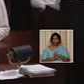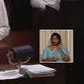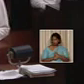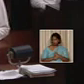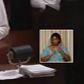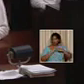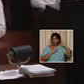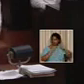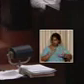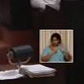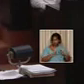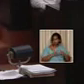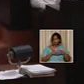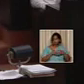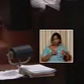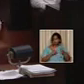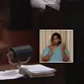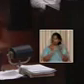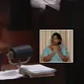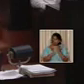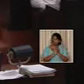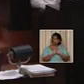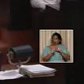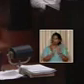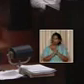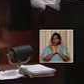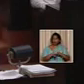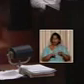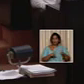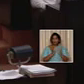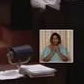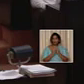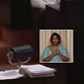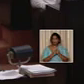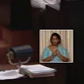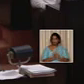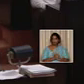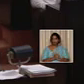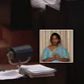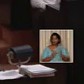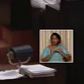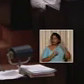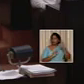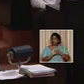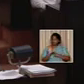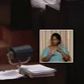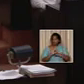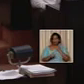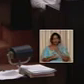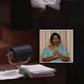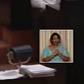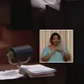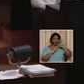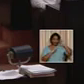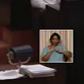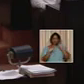රජයේ විශ්වවිද්‍යාලන්ගේ මේ වන විට ඉගෙනුම ලබන සමස්ත ශිෂ්‍ය සංඛ්‍යාවන් කොපමණ? ඉදිරි වසරවලදී රජයේ